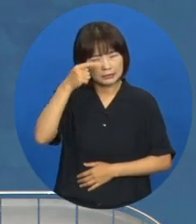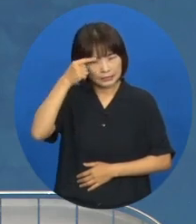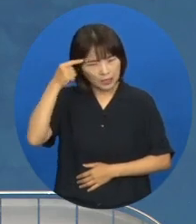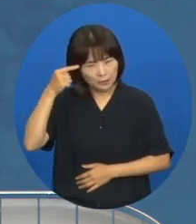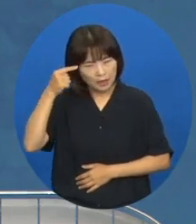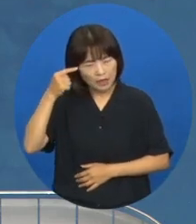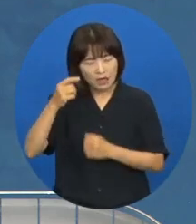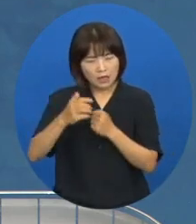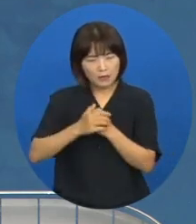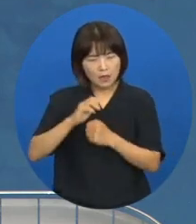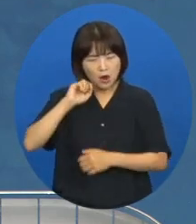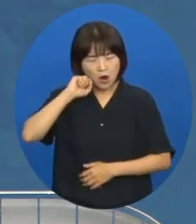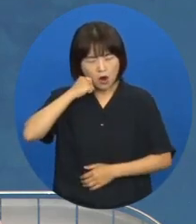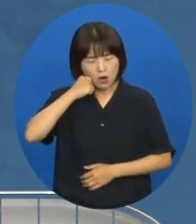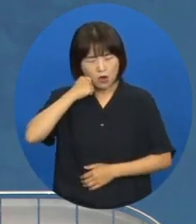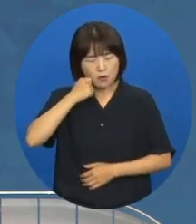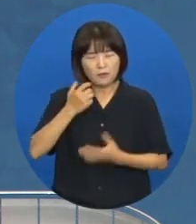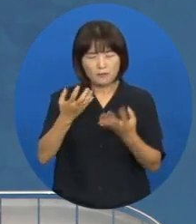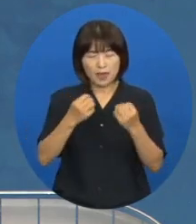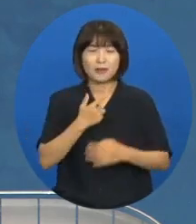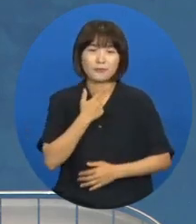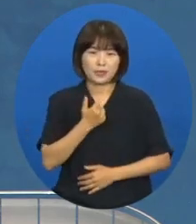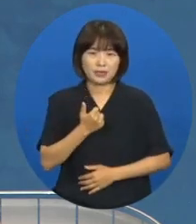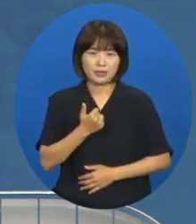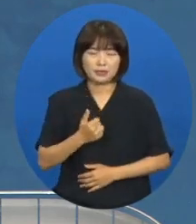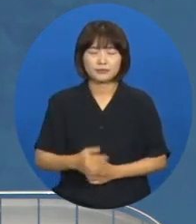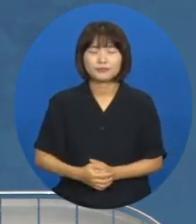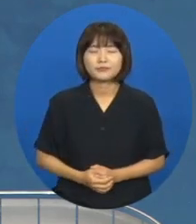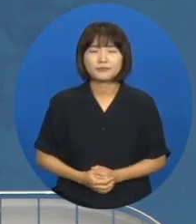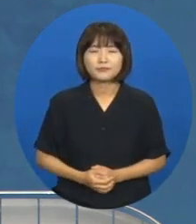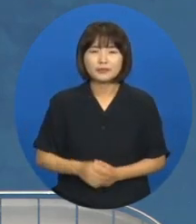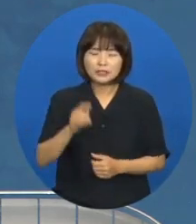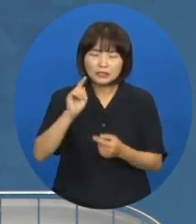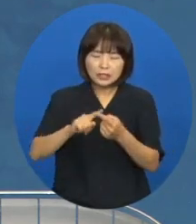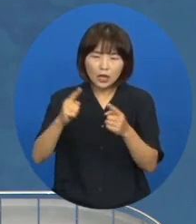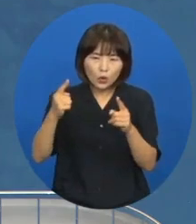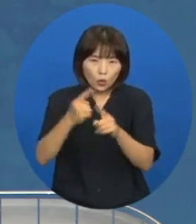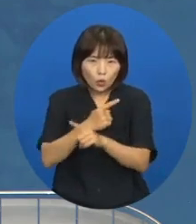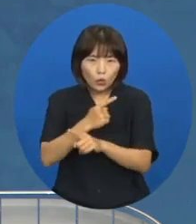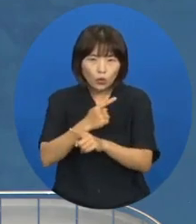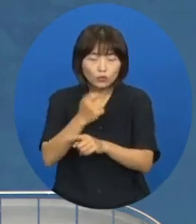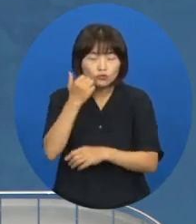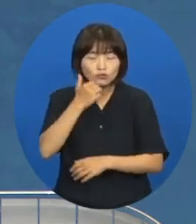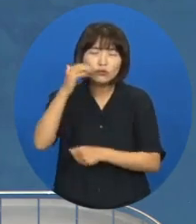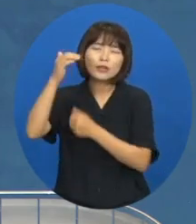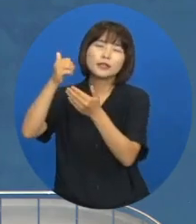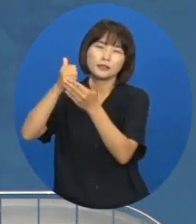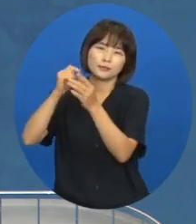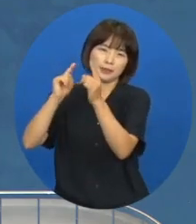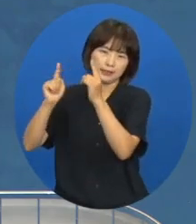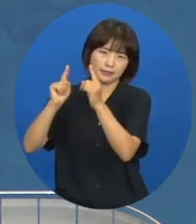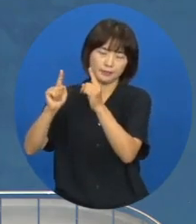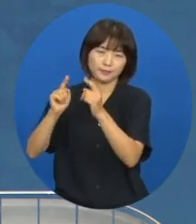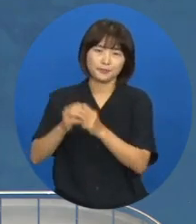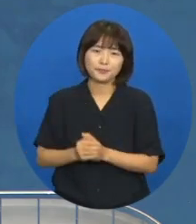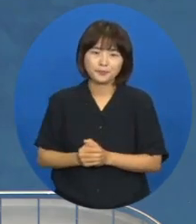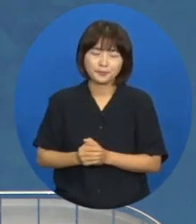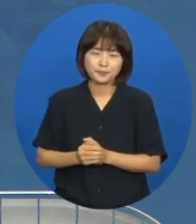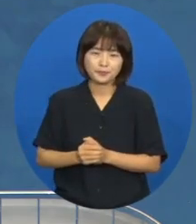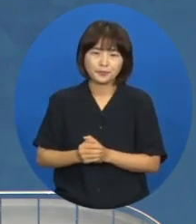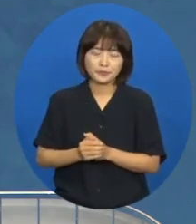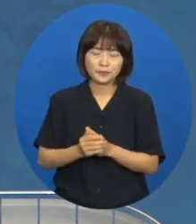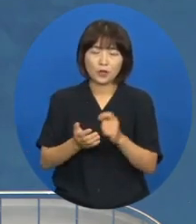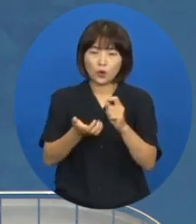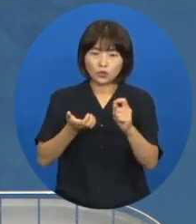굉장히 어려움을 겪었던 사람입니다. 근데 그것을 고치신 것이 하나님의 말씀이었습니다.